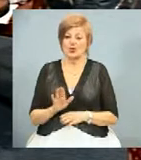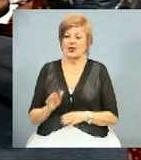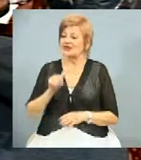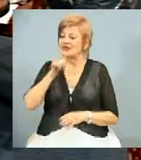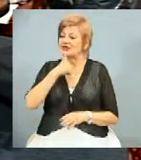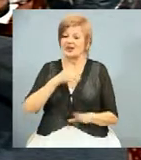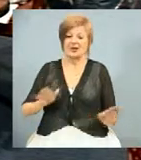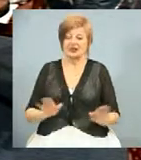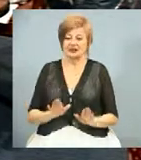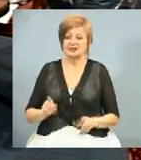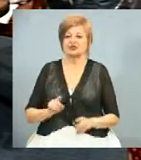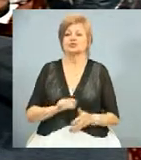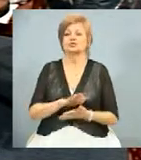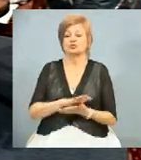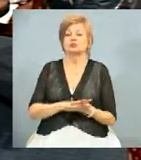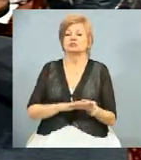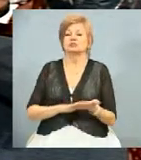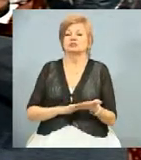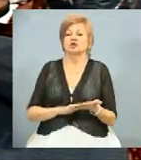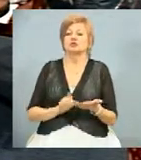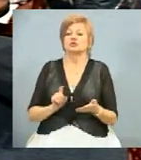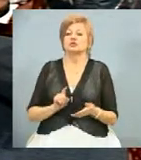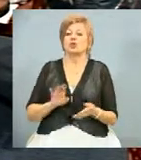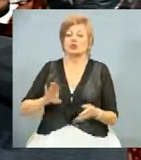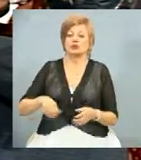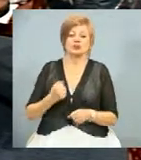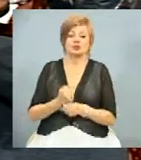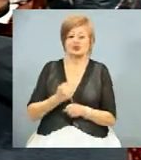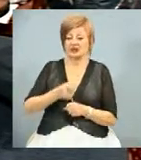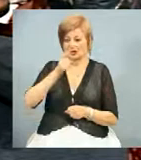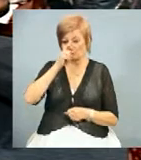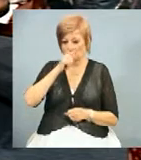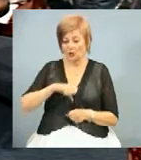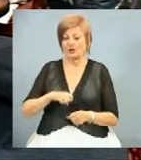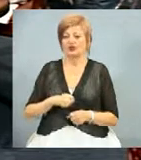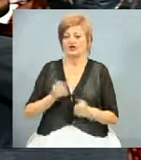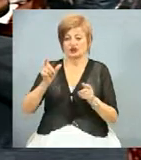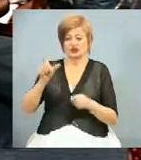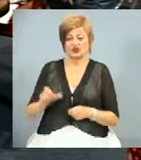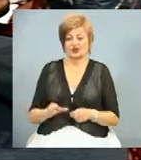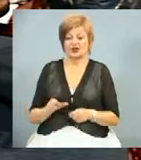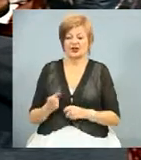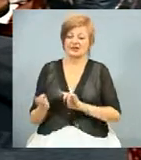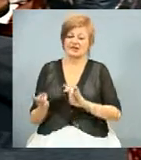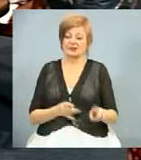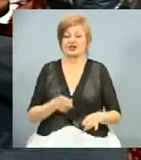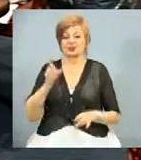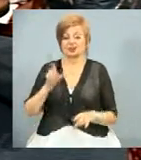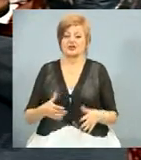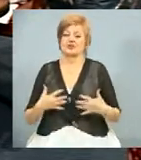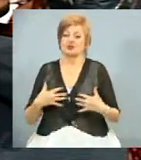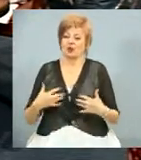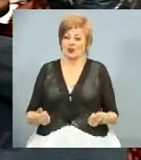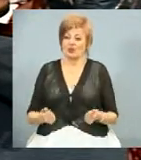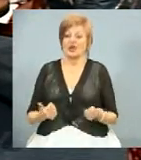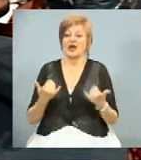так? Щоб потім не зробити погано. Не зашкодити чомусь здоров'ю. Тож,